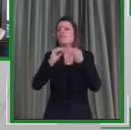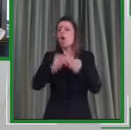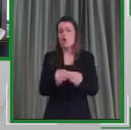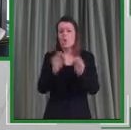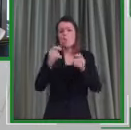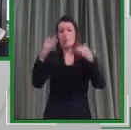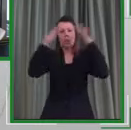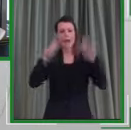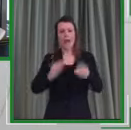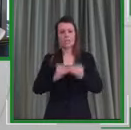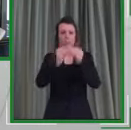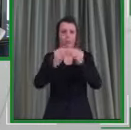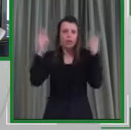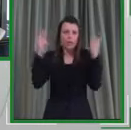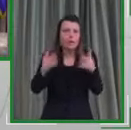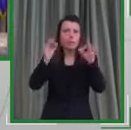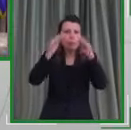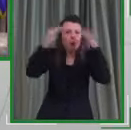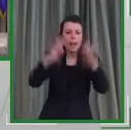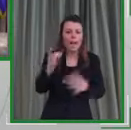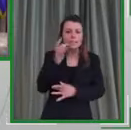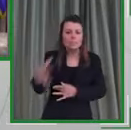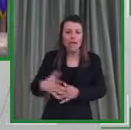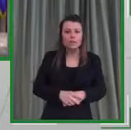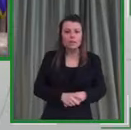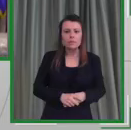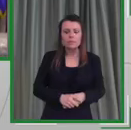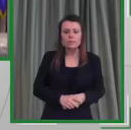alla casa bianca questo caso